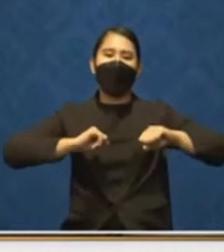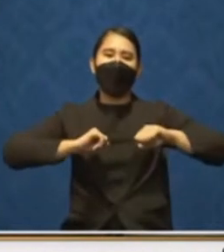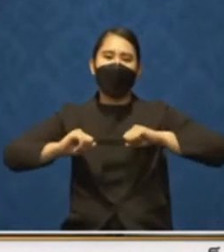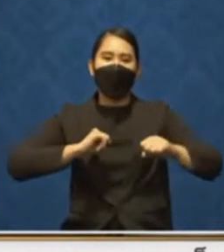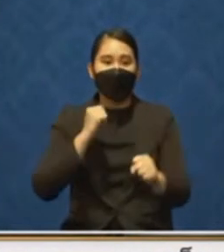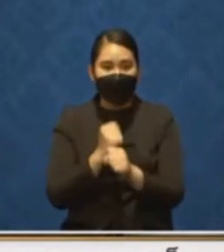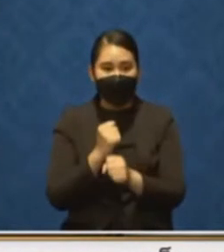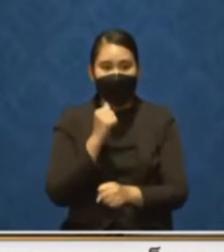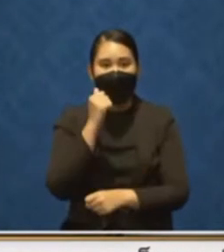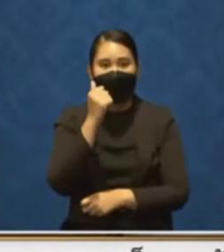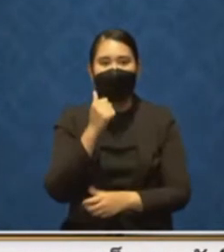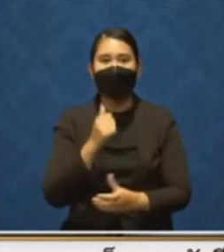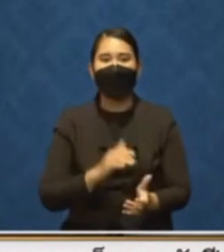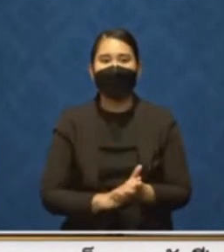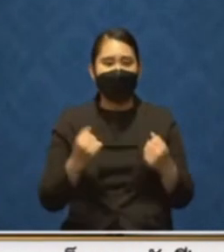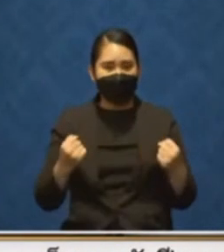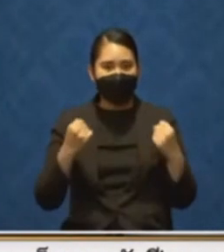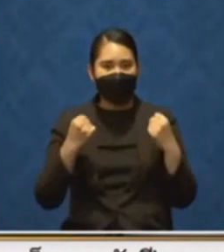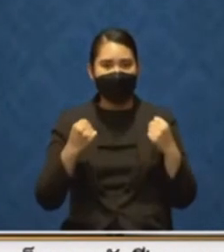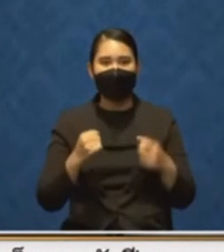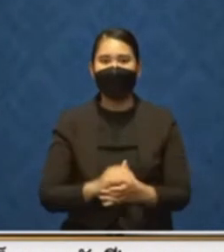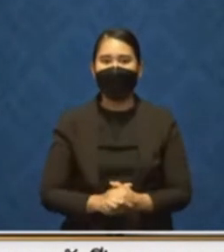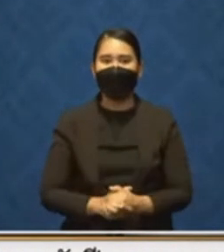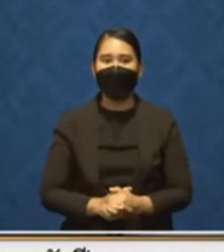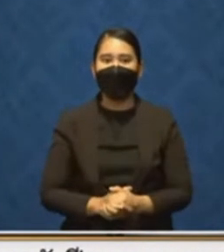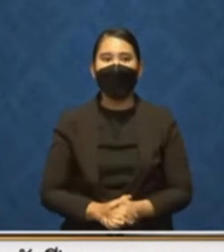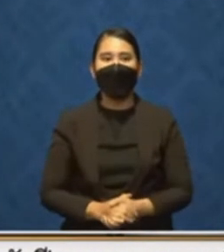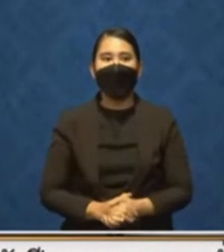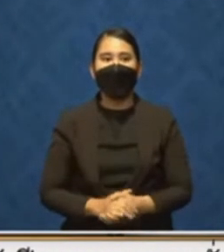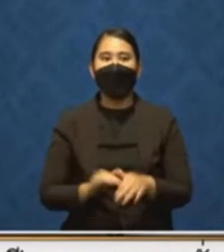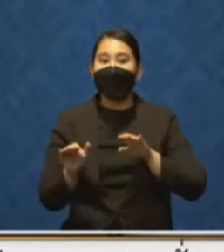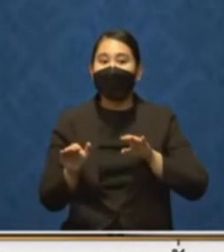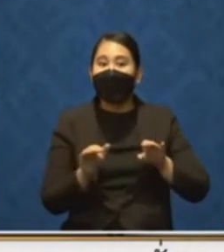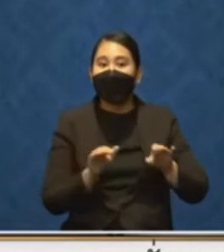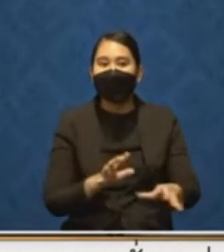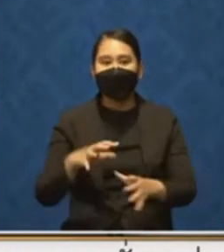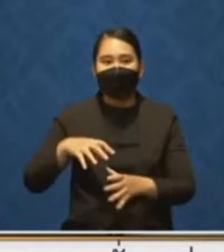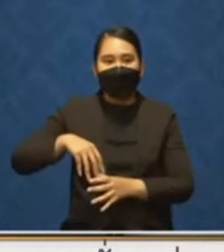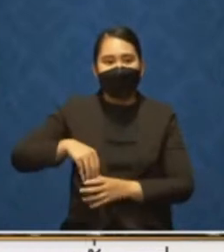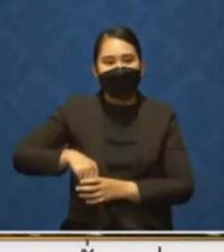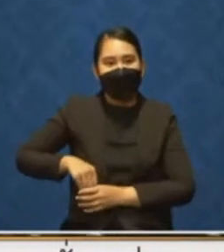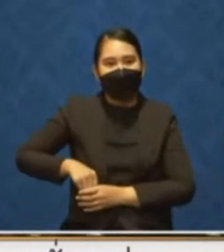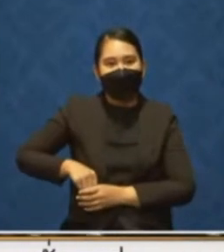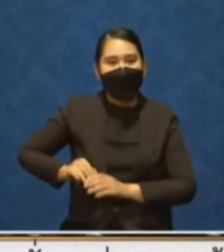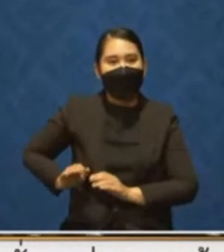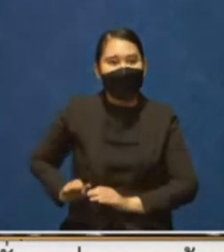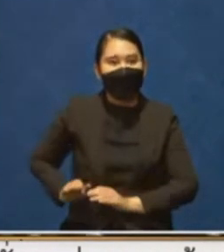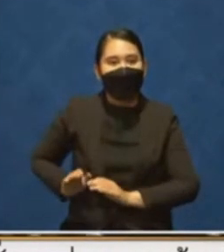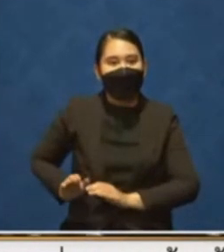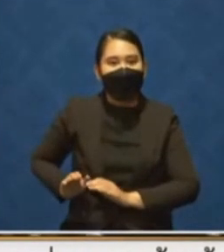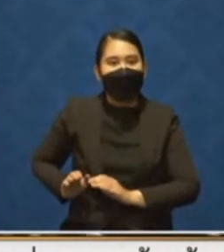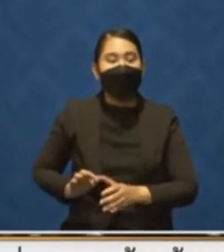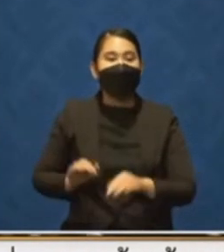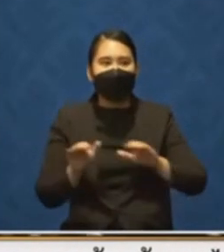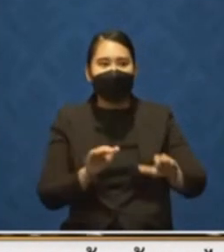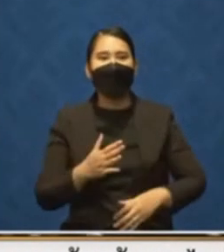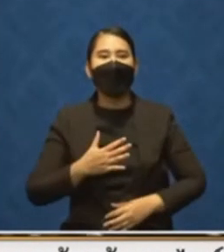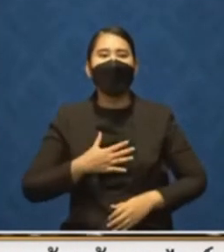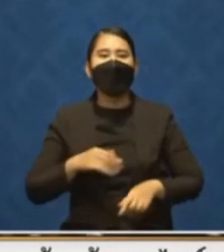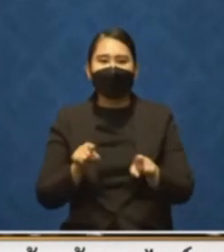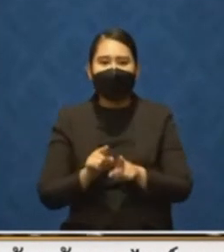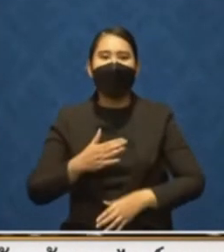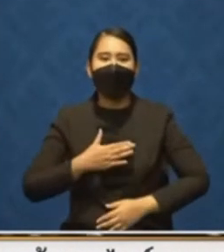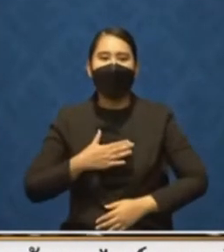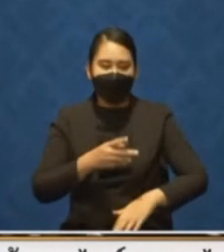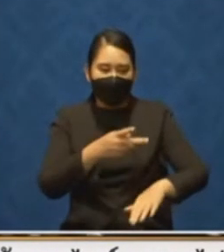กายมันยังถึงตั้งคึกคักมันก็ต้องเตรียมเสบียงไอ้พวกเราอย่างท่านประธานเนี่ยก็เสียงมีมั้ยล่ะครับ